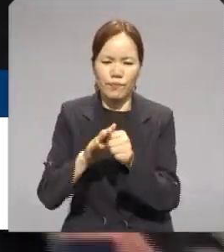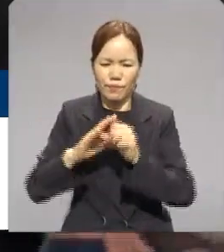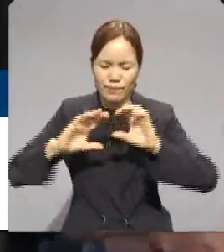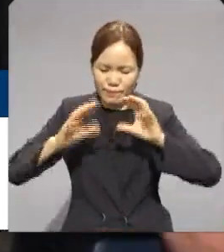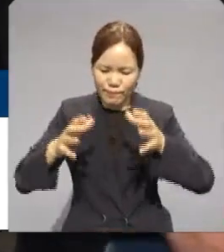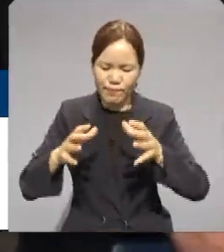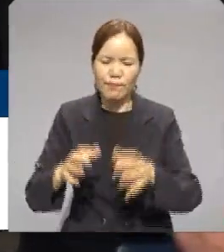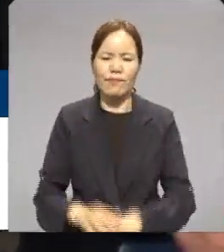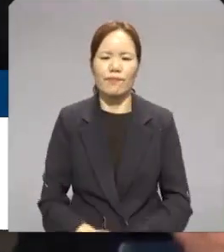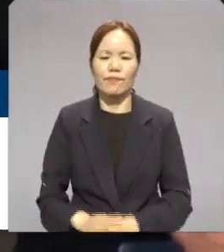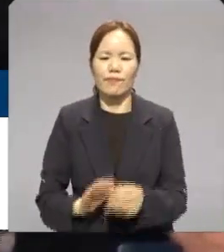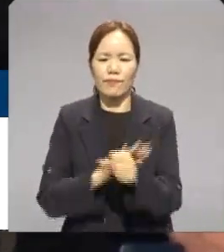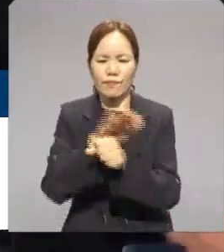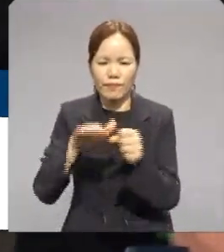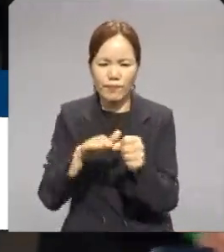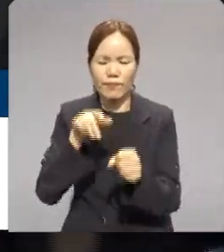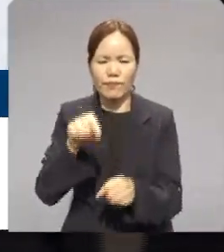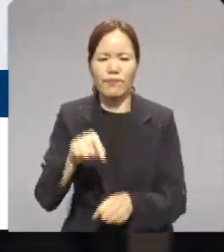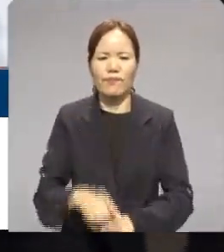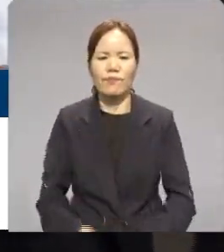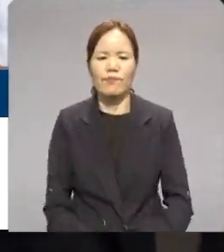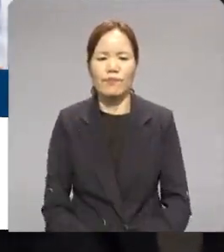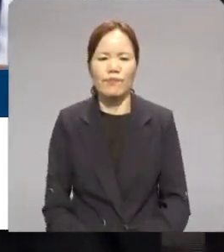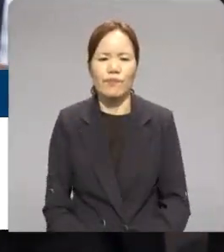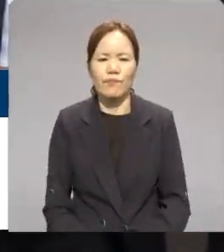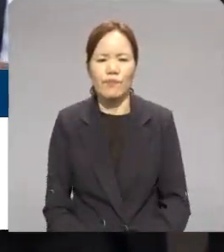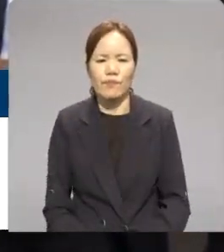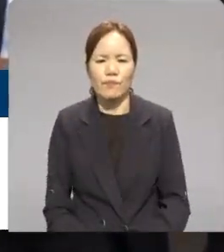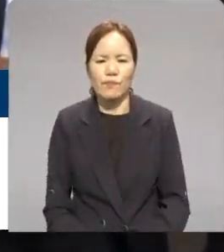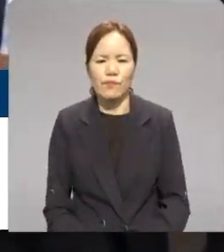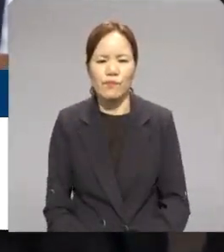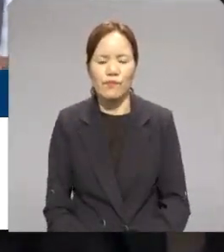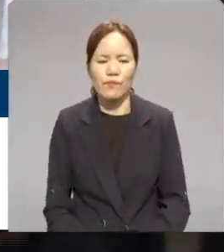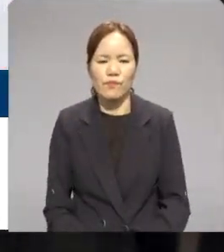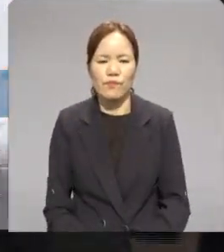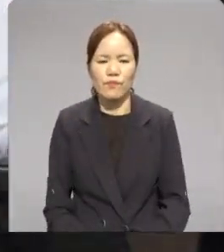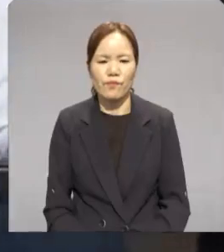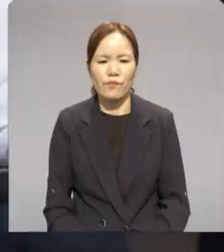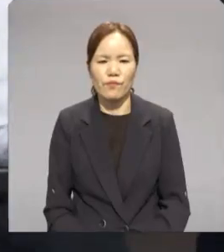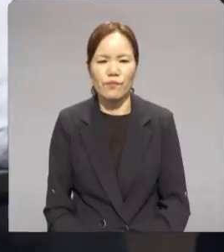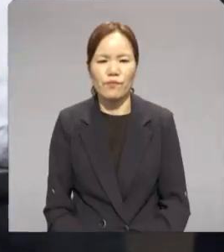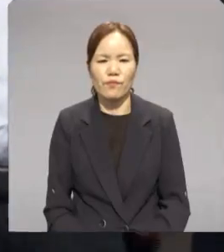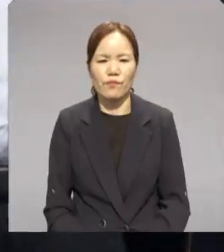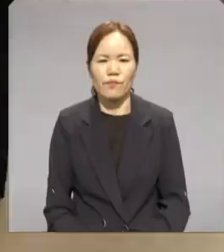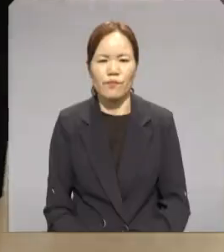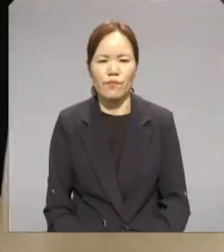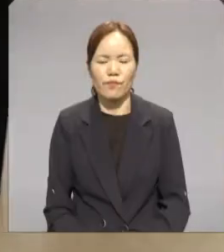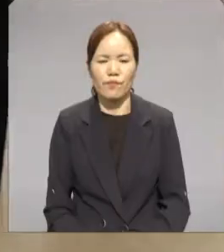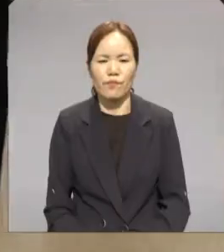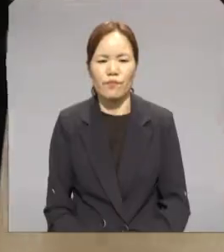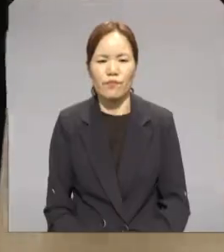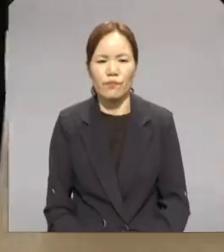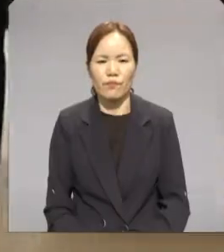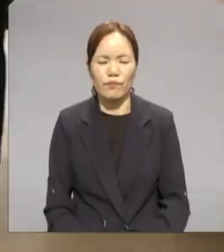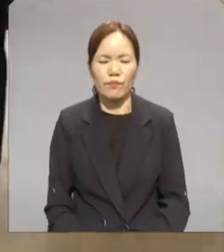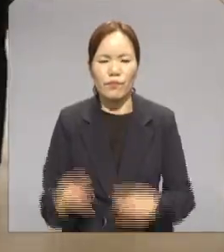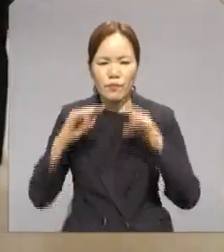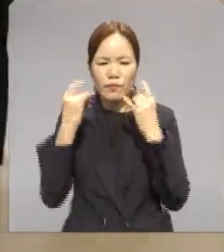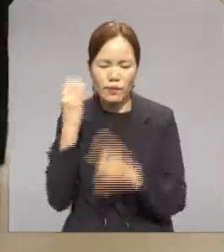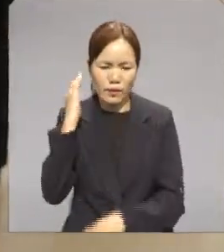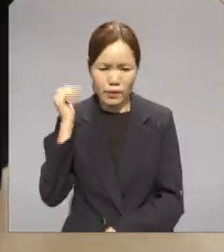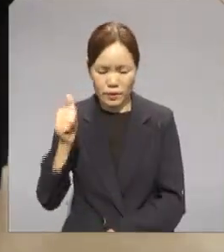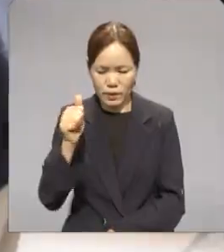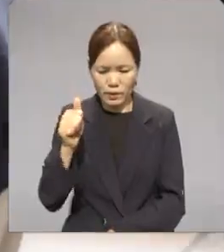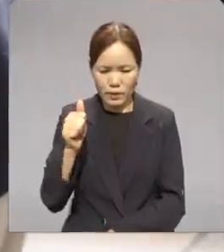permis quelque chose dont nous finissions par douter, il faut bien le dire. C'est d'aimer notre pays. 마크롱 대통령의